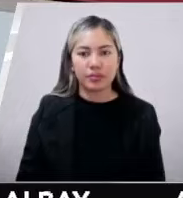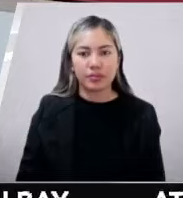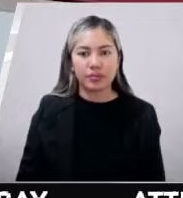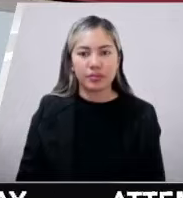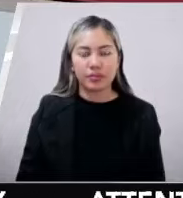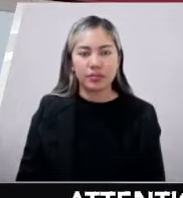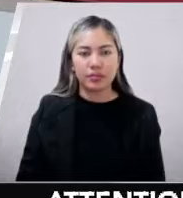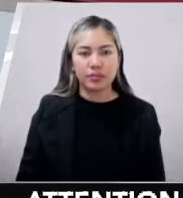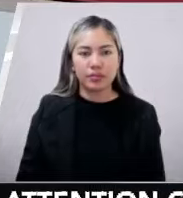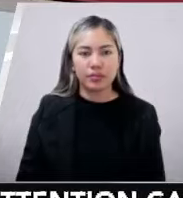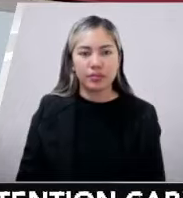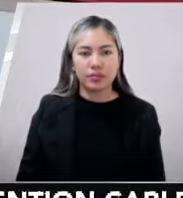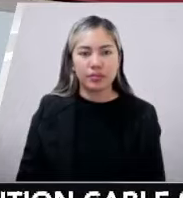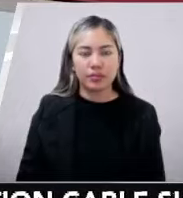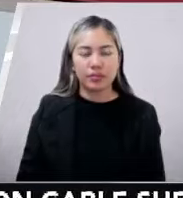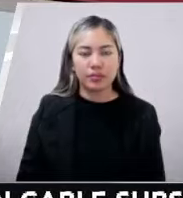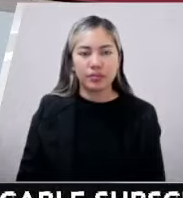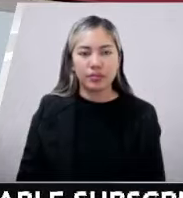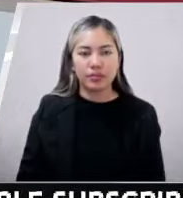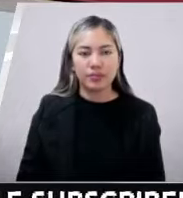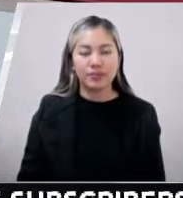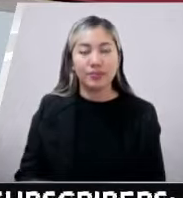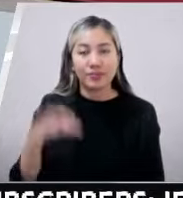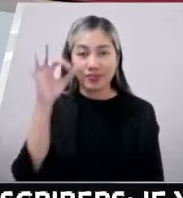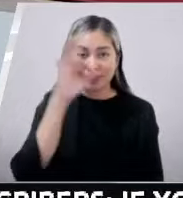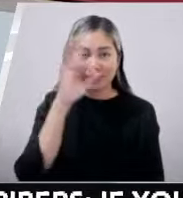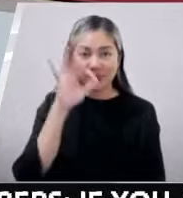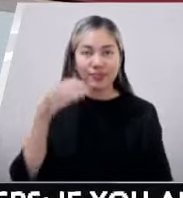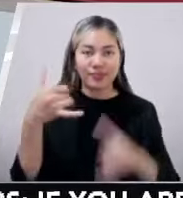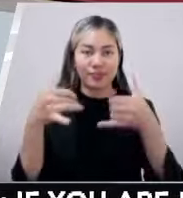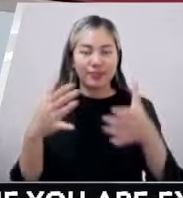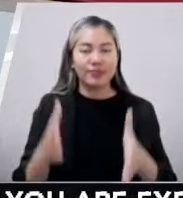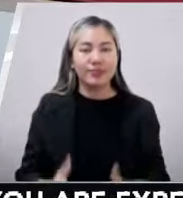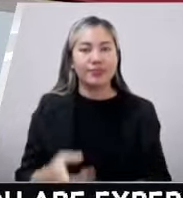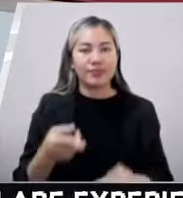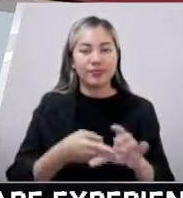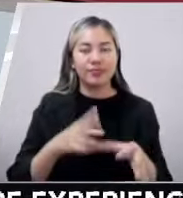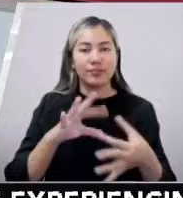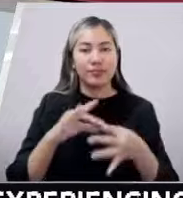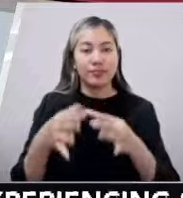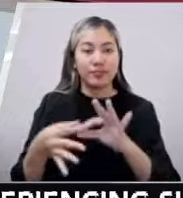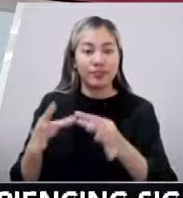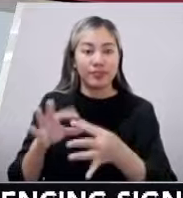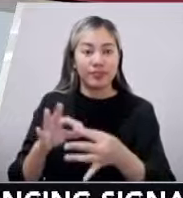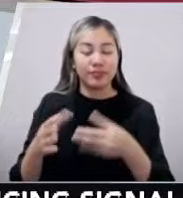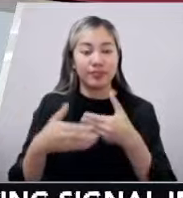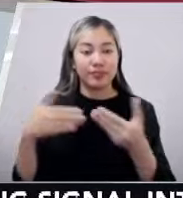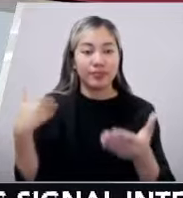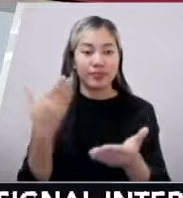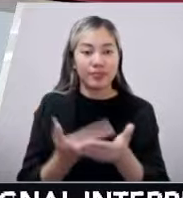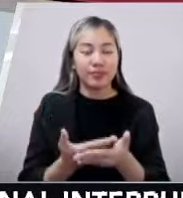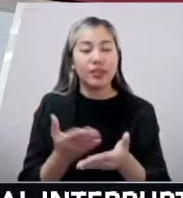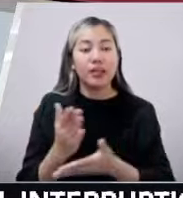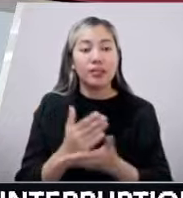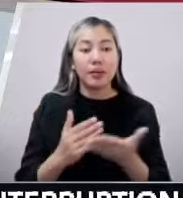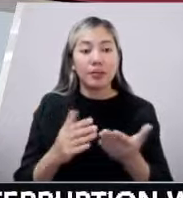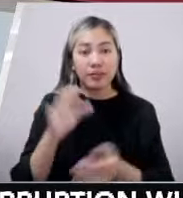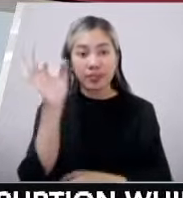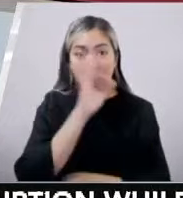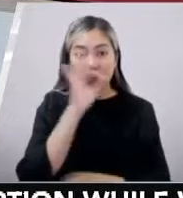Kung pauwi na ang Pinoy Olympians na lumaban sa 2024 Paris Olympics, nasa France naman ang mga Pinoy